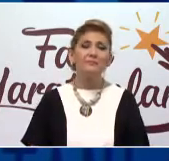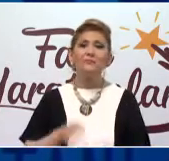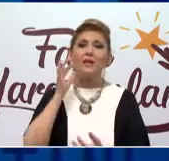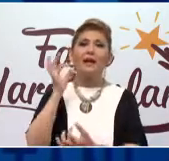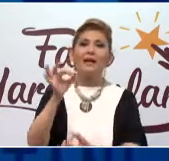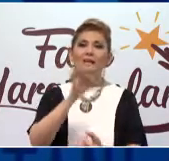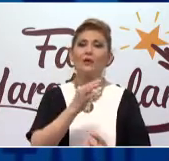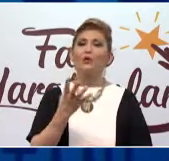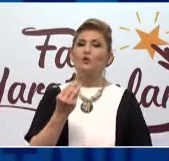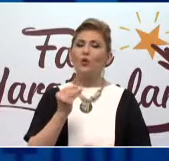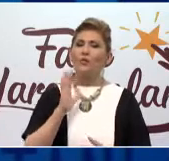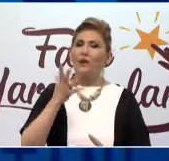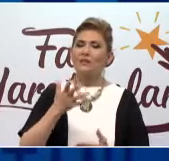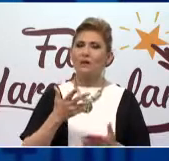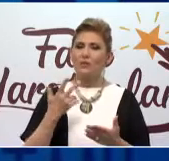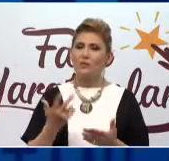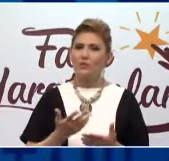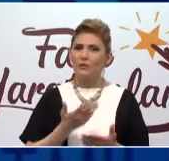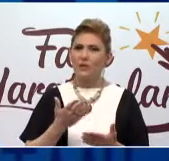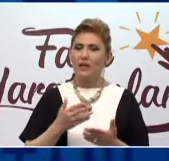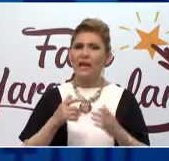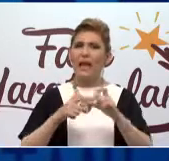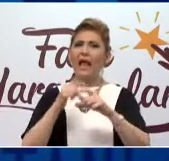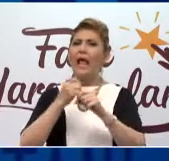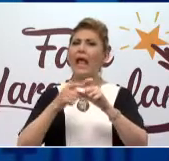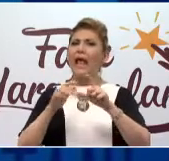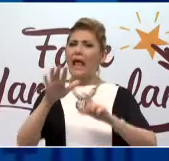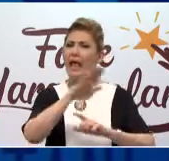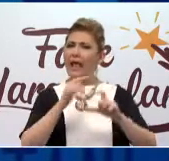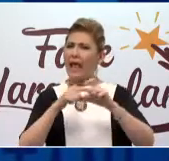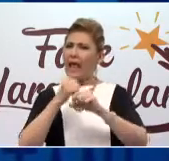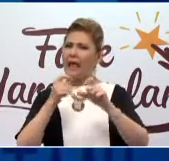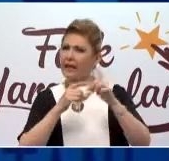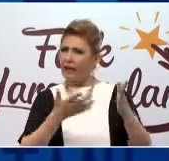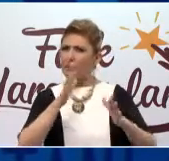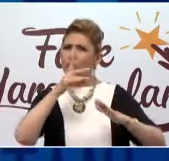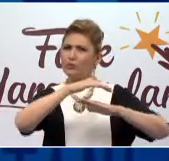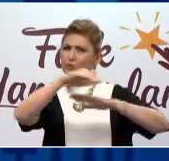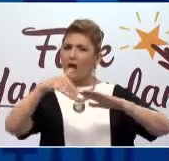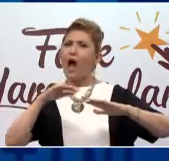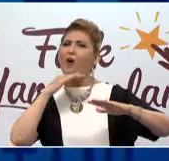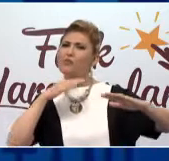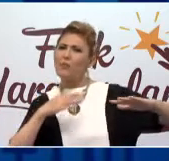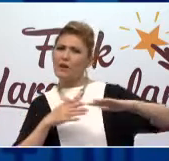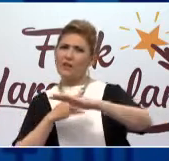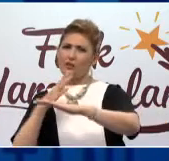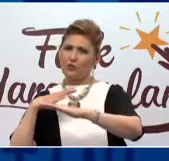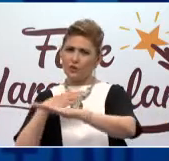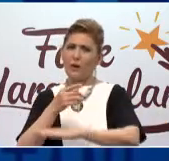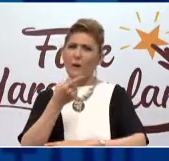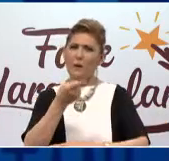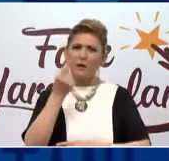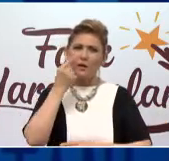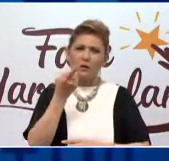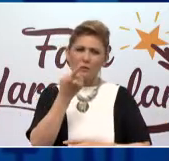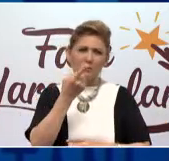insanlar böyle çok çok yoğun şekilde işte Ege sınırından ve işte Bulgaristan sınırı üzerinden Avrupa'ya geçmeye çalışıyorlardı ve yaklaşık 1 milyon insan